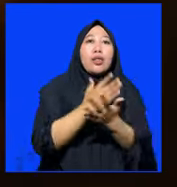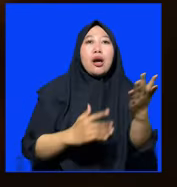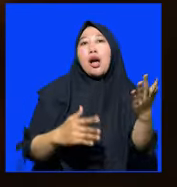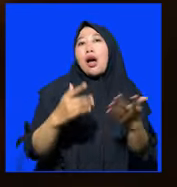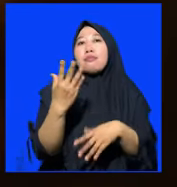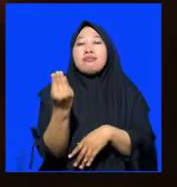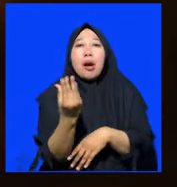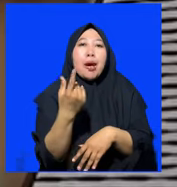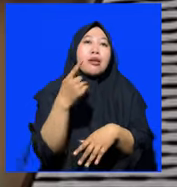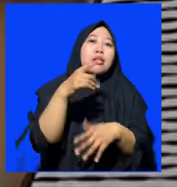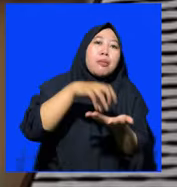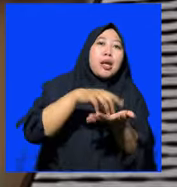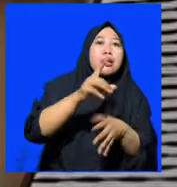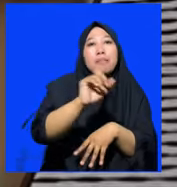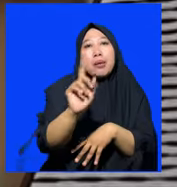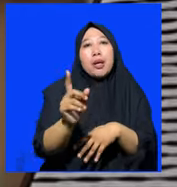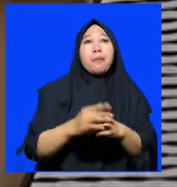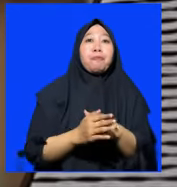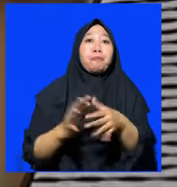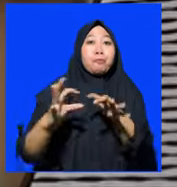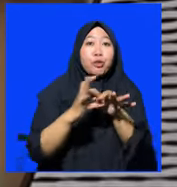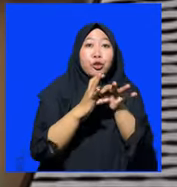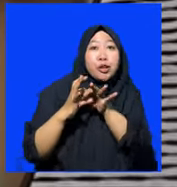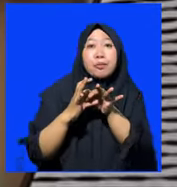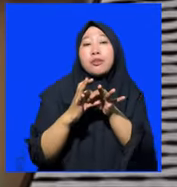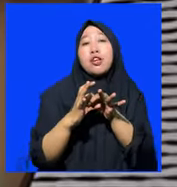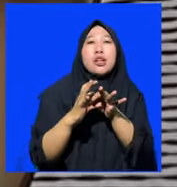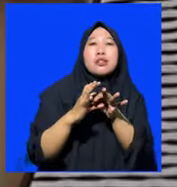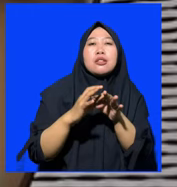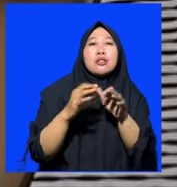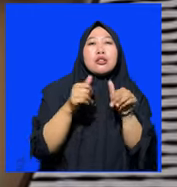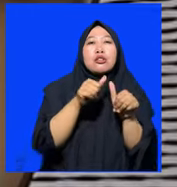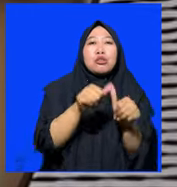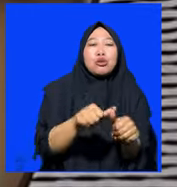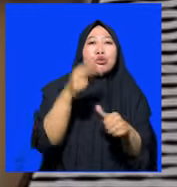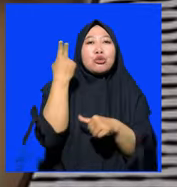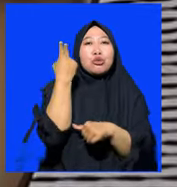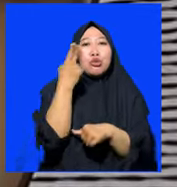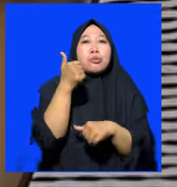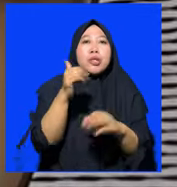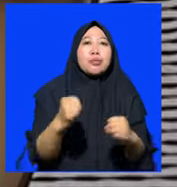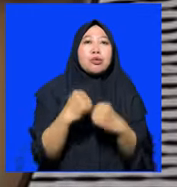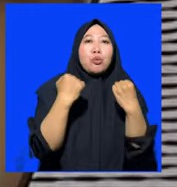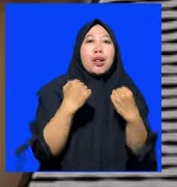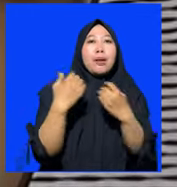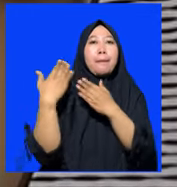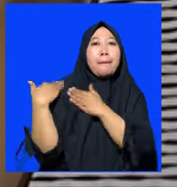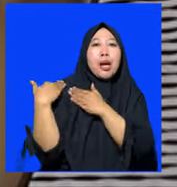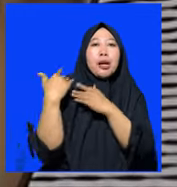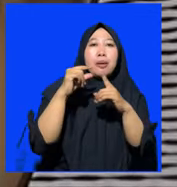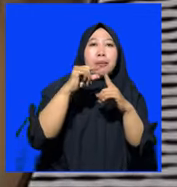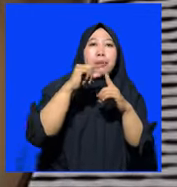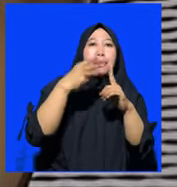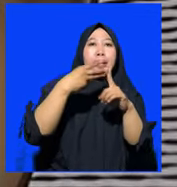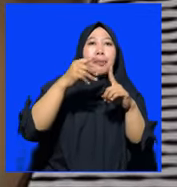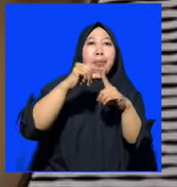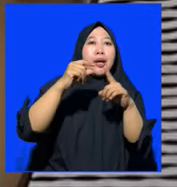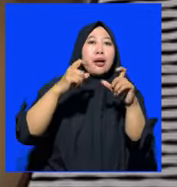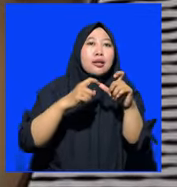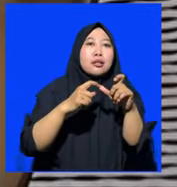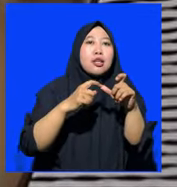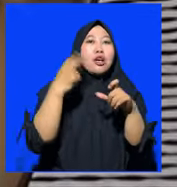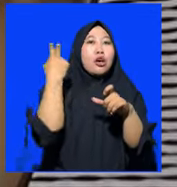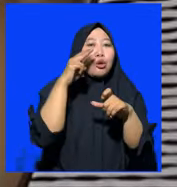di mana saja. Kolaborasi dengan eksternal terus dilakukan dalam rangka memperkuat peran BPS sebagai penyedia